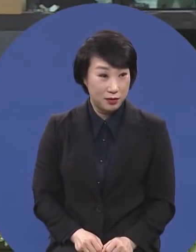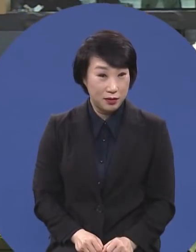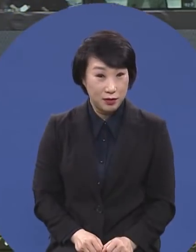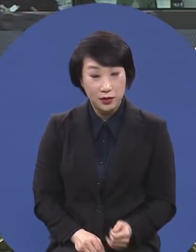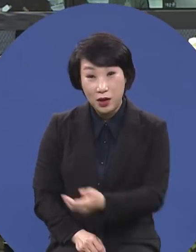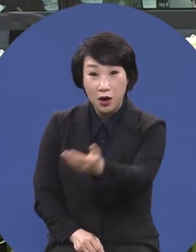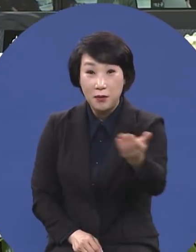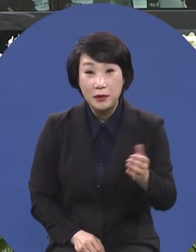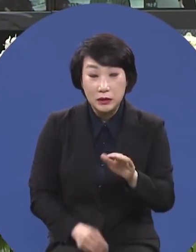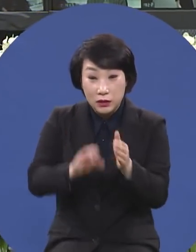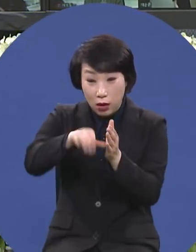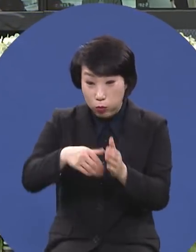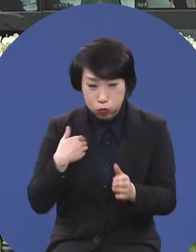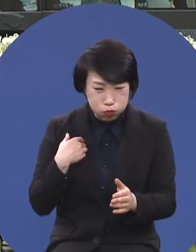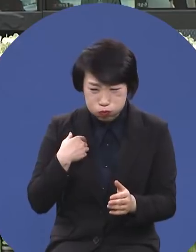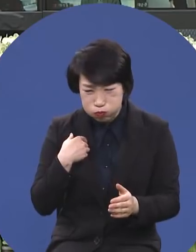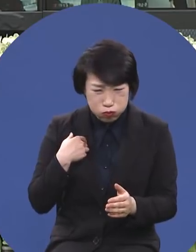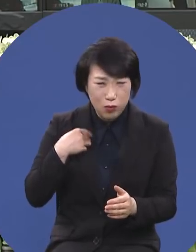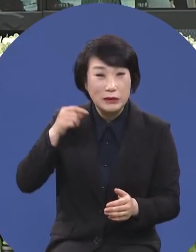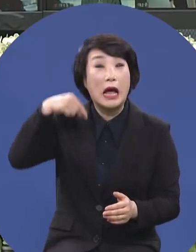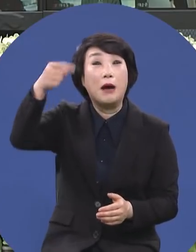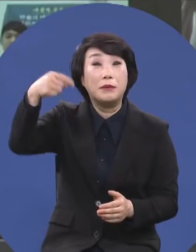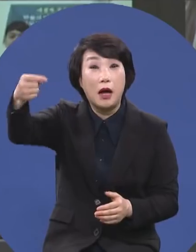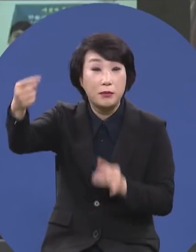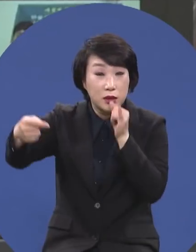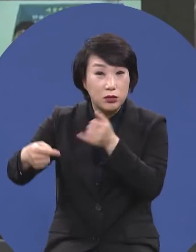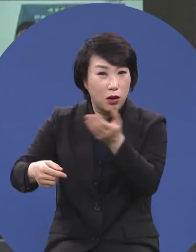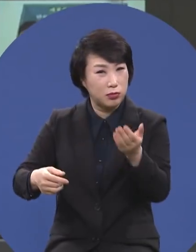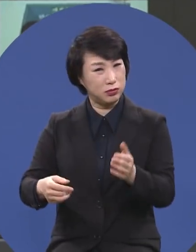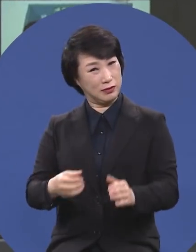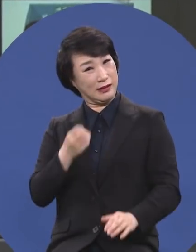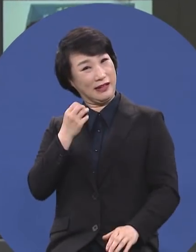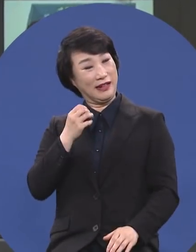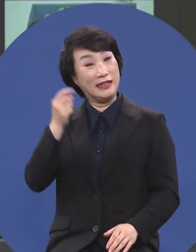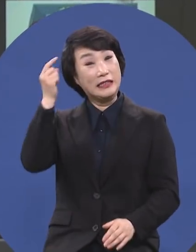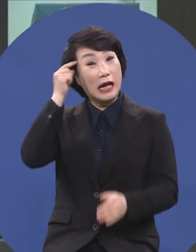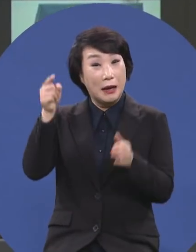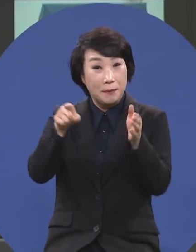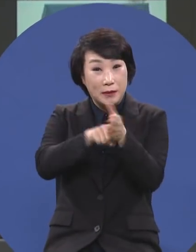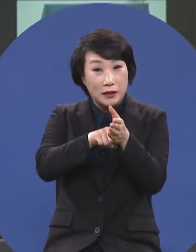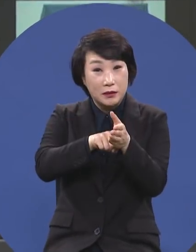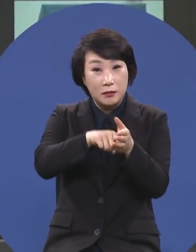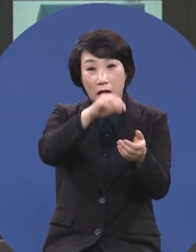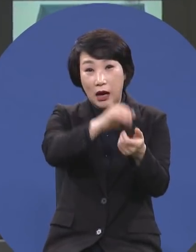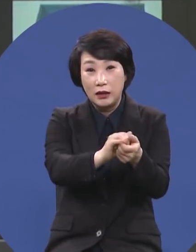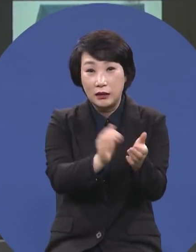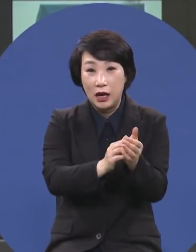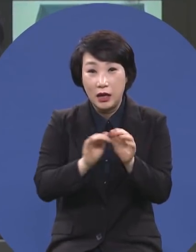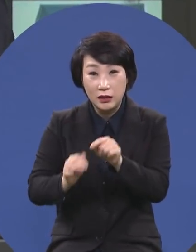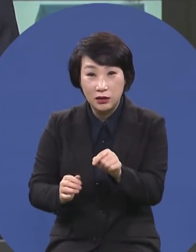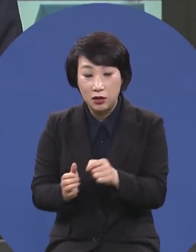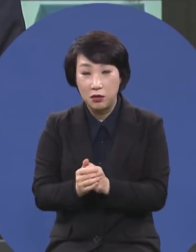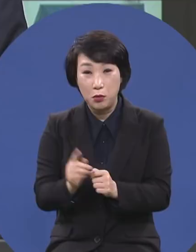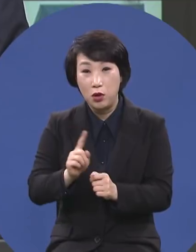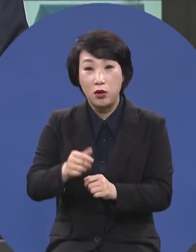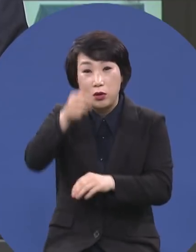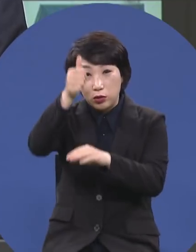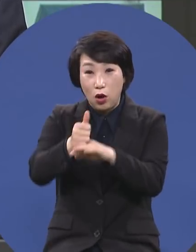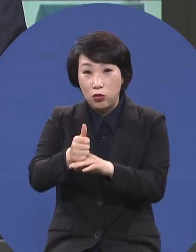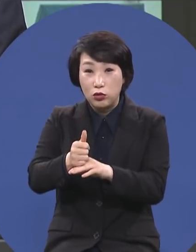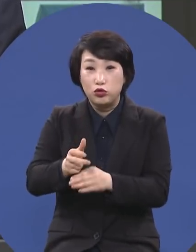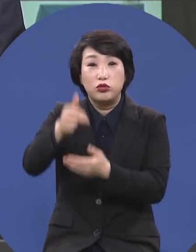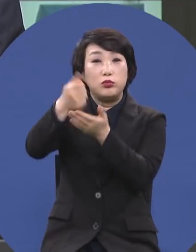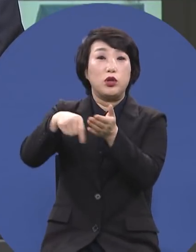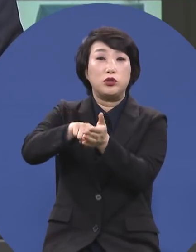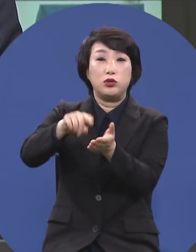근데 그때를 모르면 그 사람은 자기 신념의 믿음이지 끝까지 못하고 마는 사람